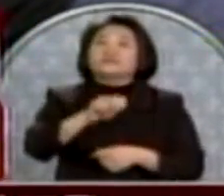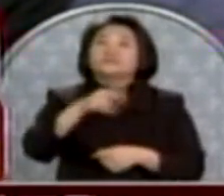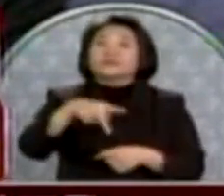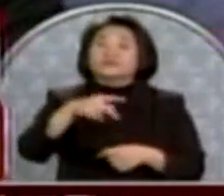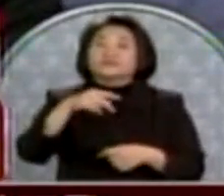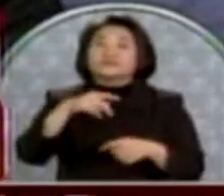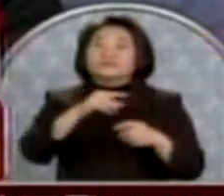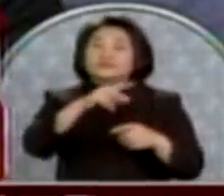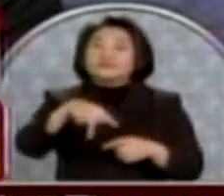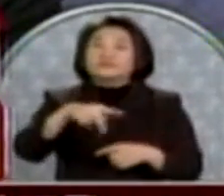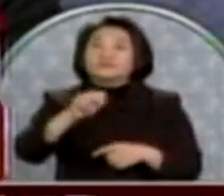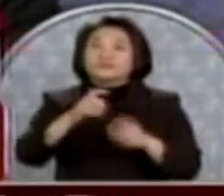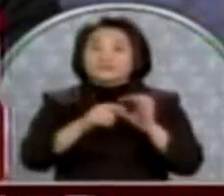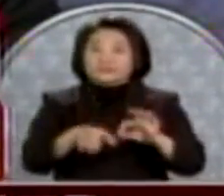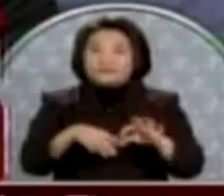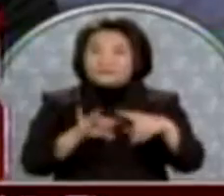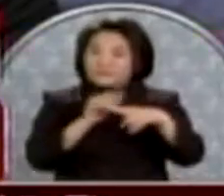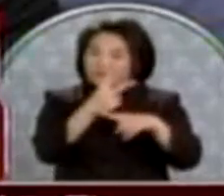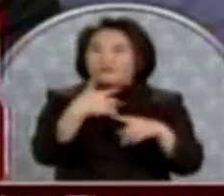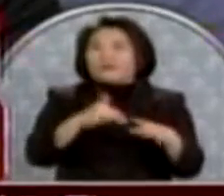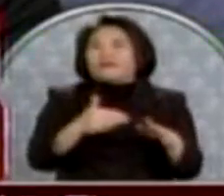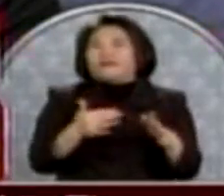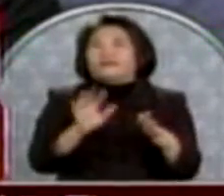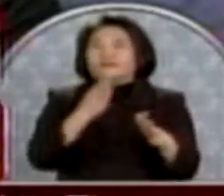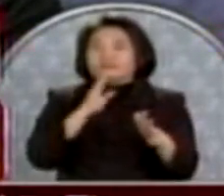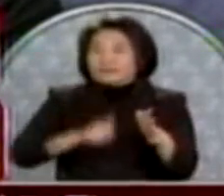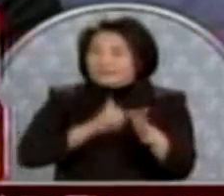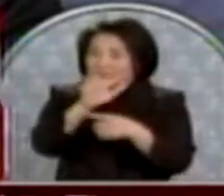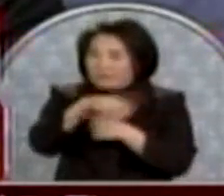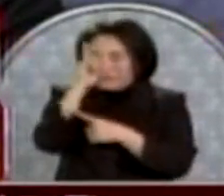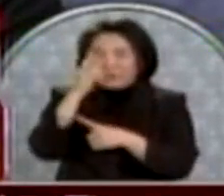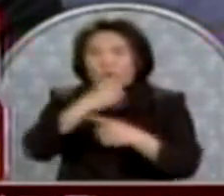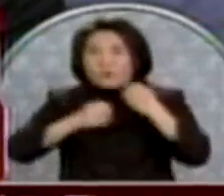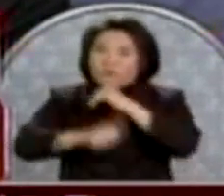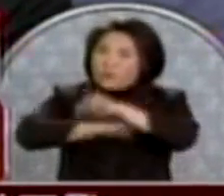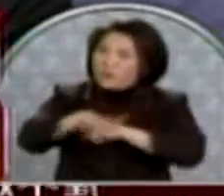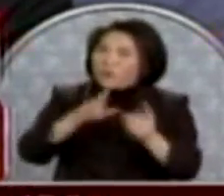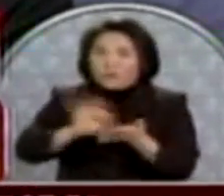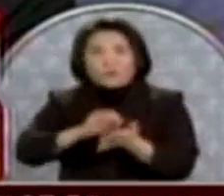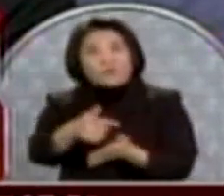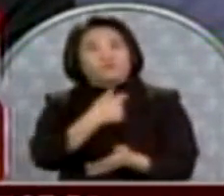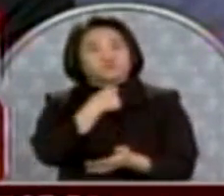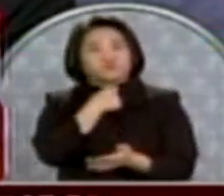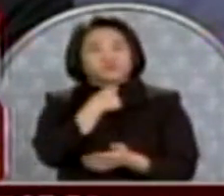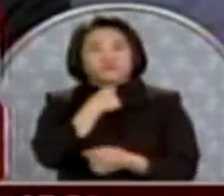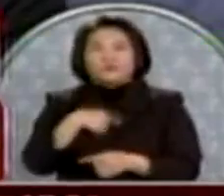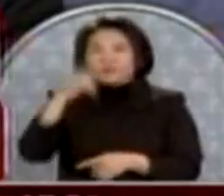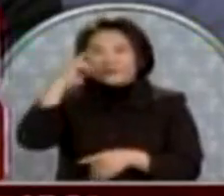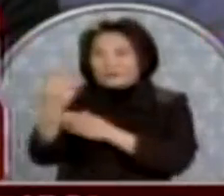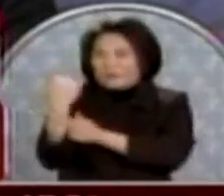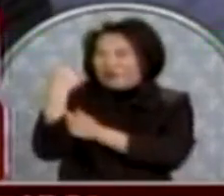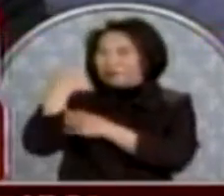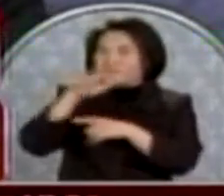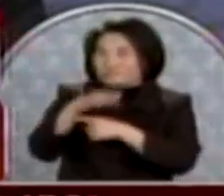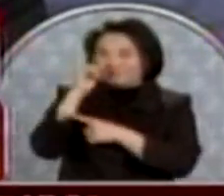2%，但是农业它不管是生产、生活、生态都有非常大的效用，所以我花了很多时间希望能够振